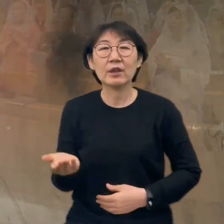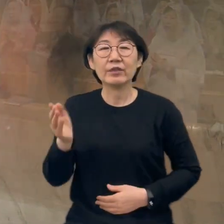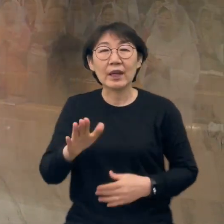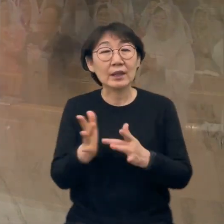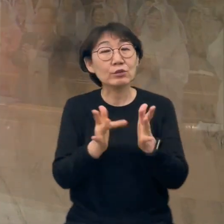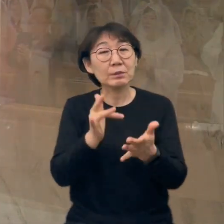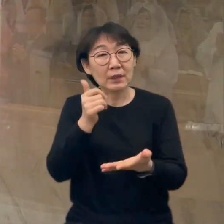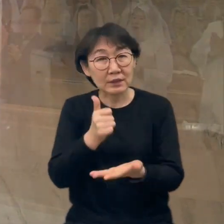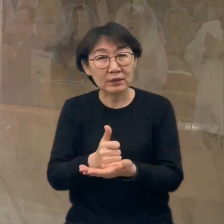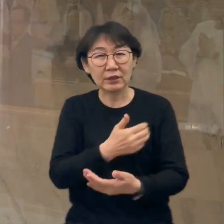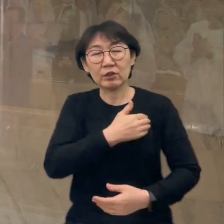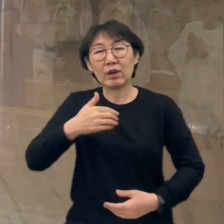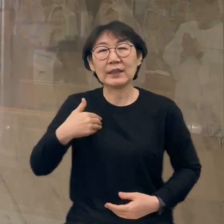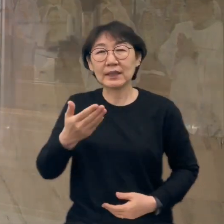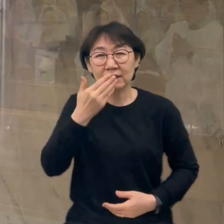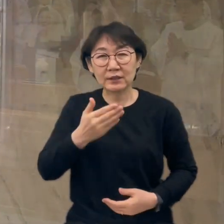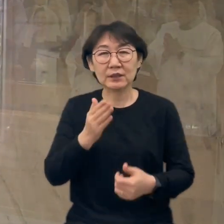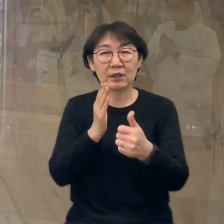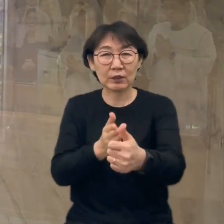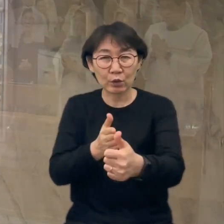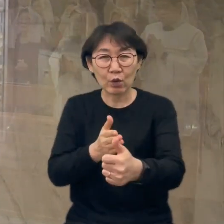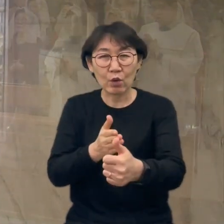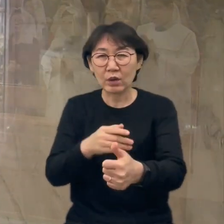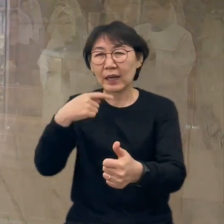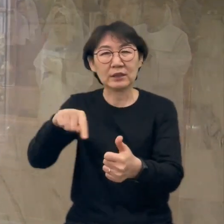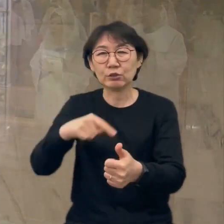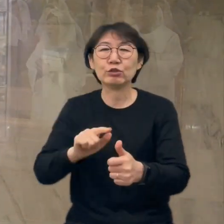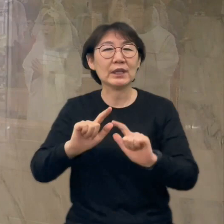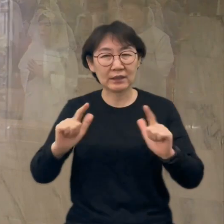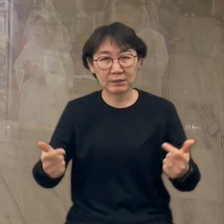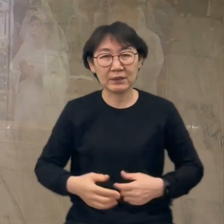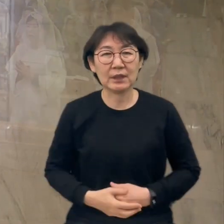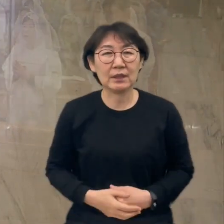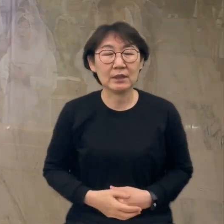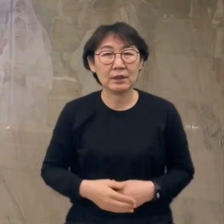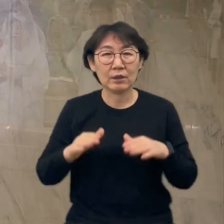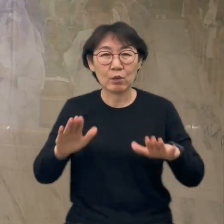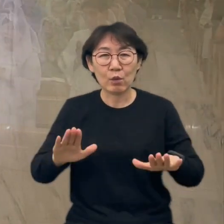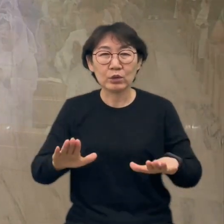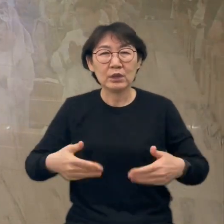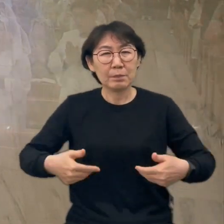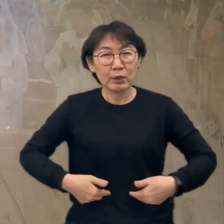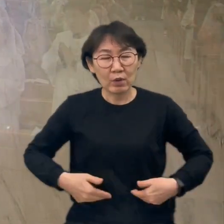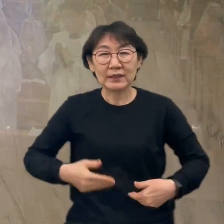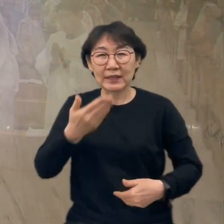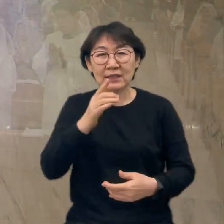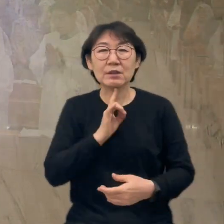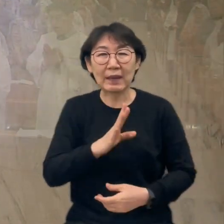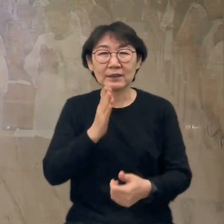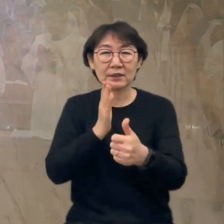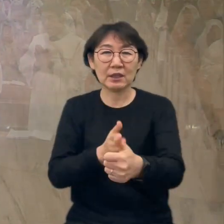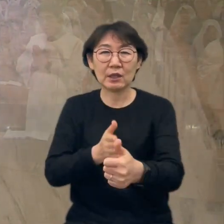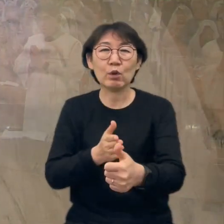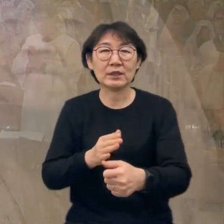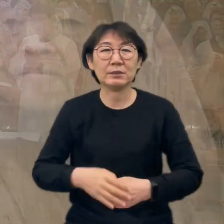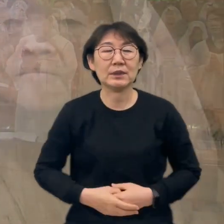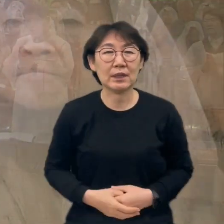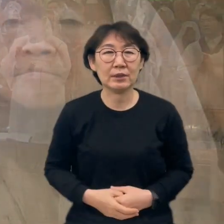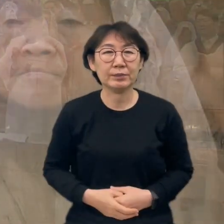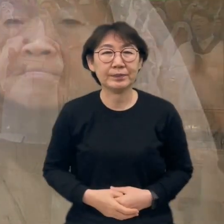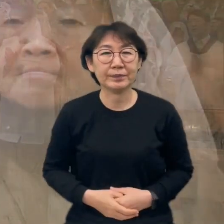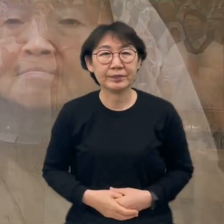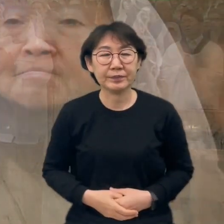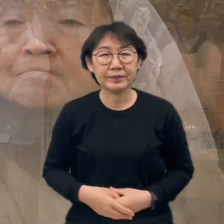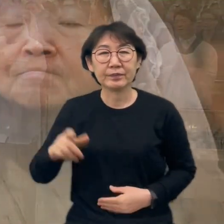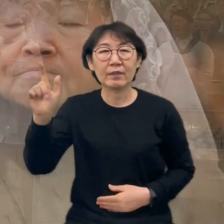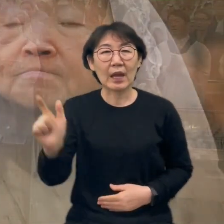포함됩니다. 그런데 예수님께서는 넉넉한 양식을 청하도록 가르치지 않으십니다. 다만 오늘 필요한 양식만